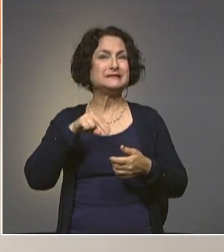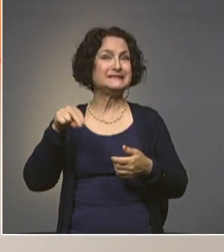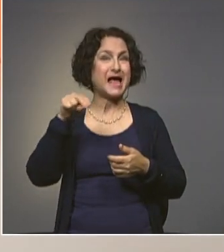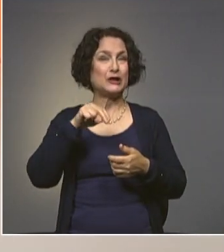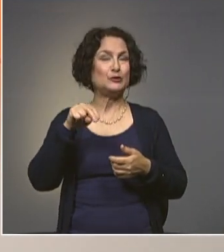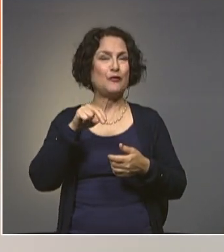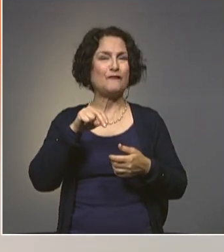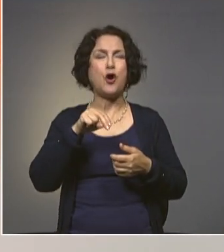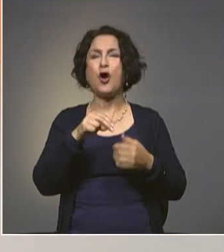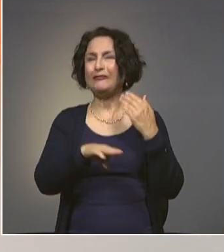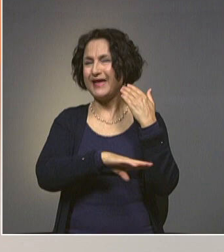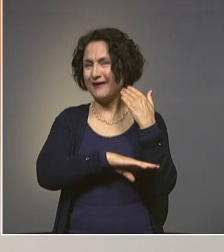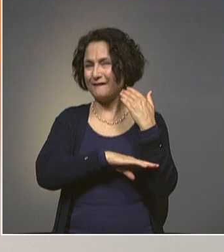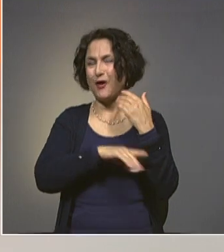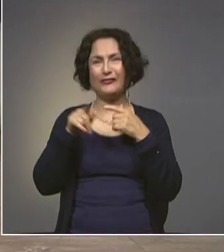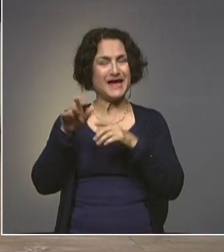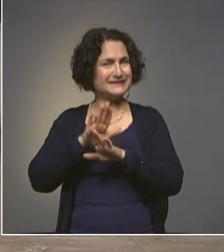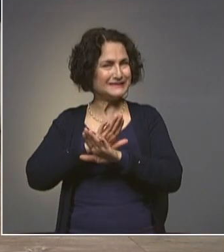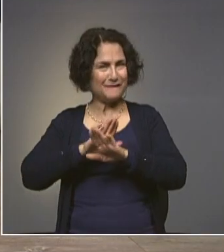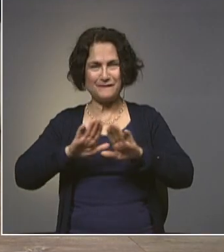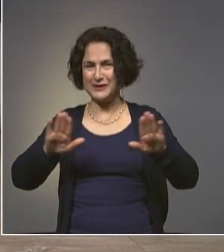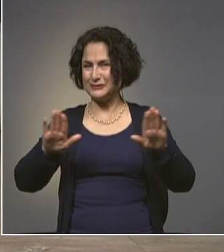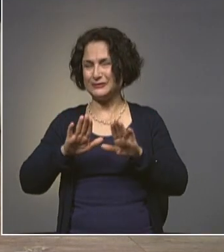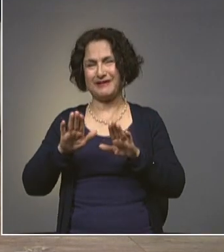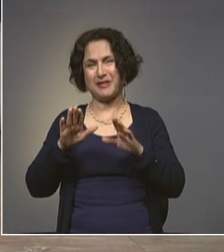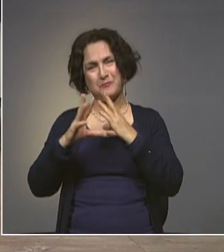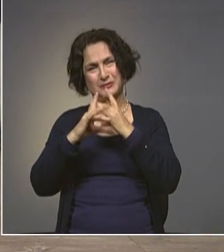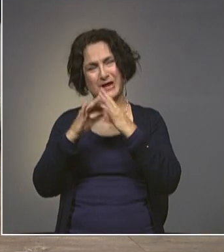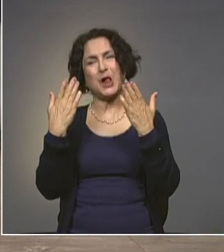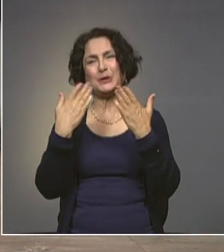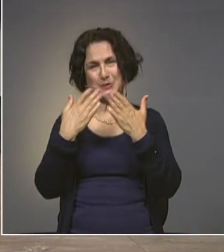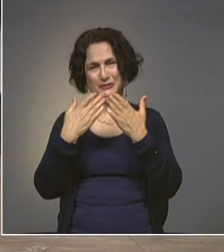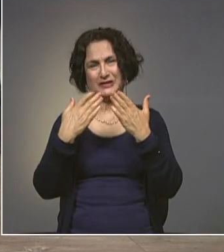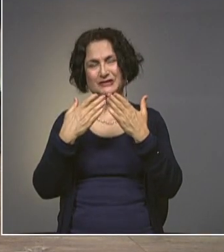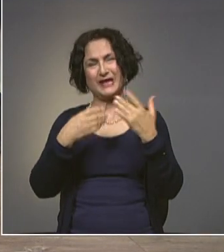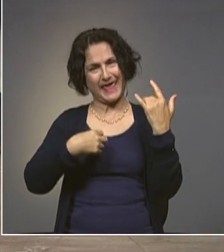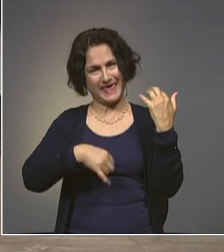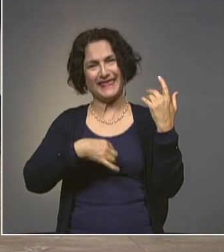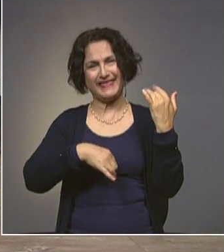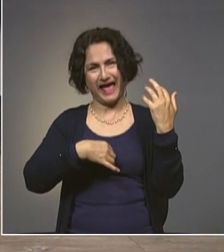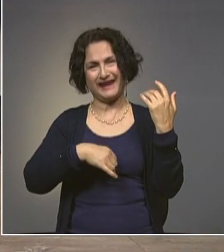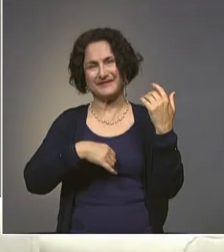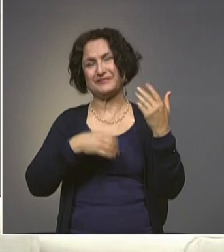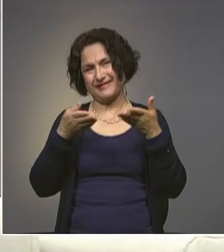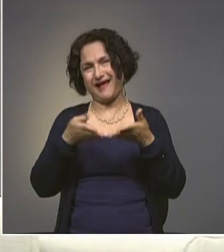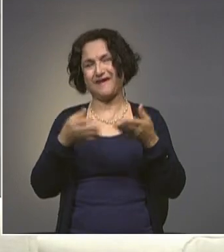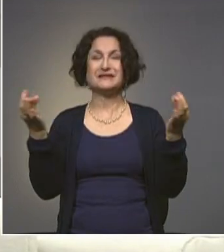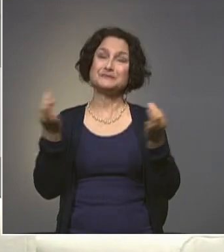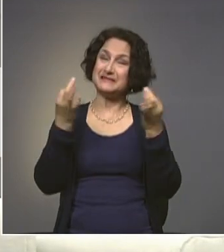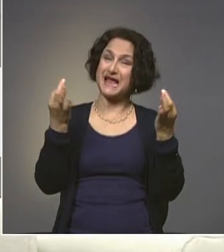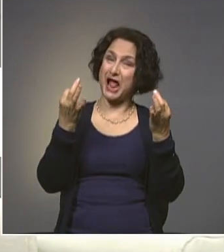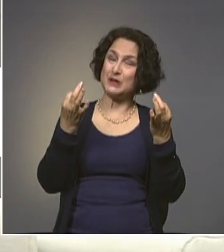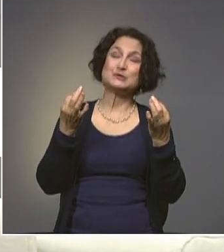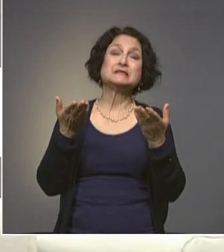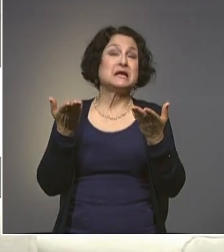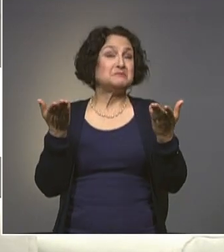музикално училище с китара. Едва ли бихме се изненадали, т.е. китарата е инструмент, който е нейният инструмент, който тя познава. Но доста екзотично